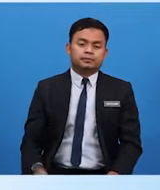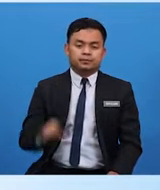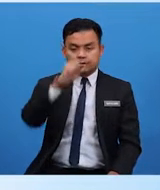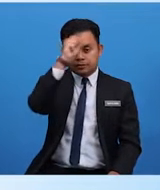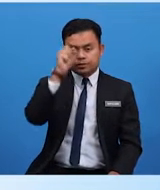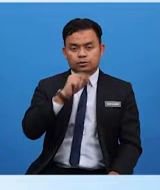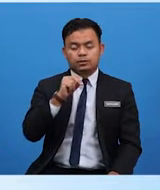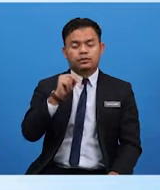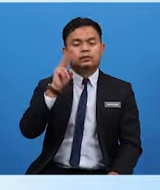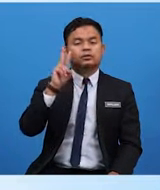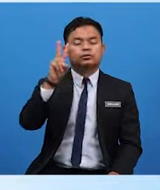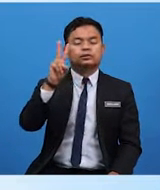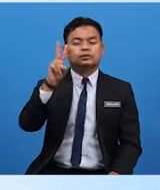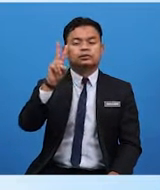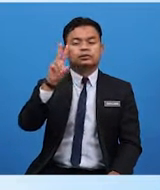Ilham